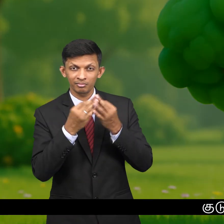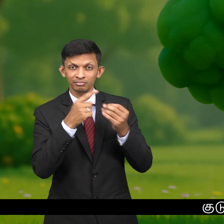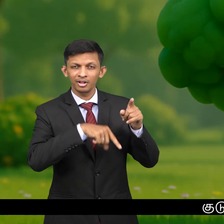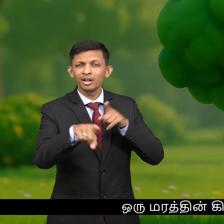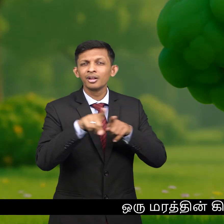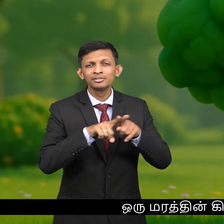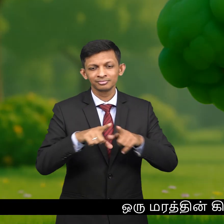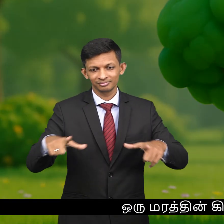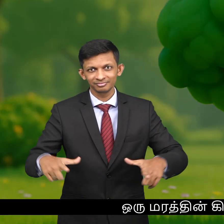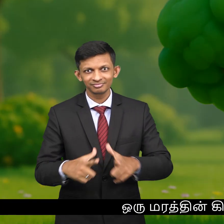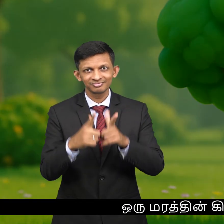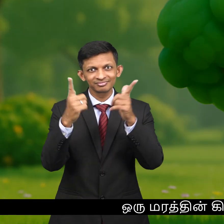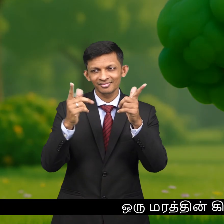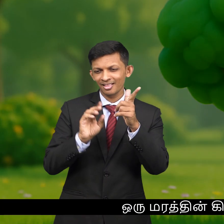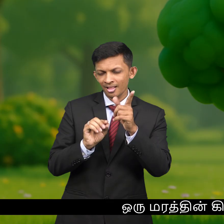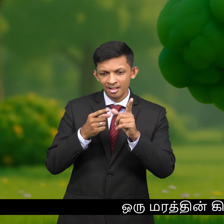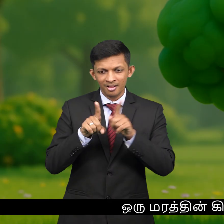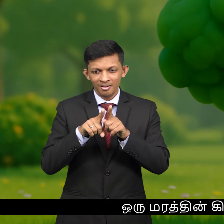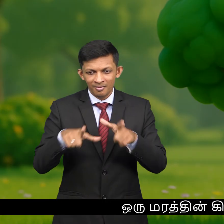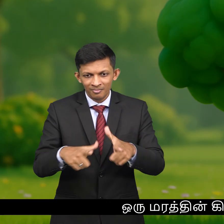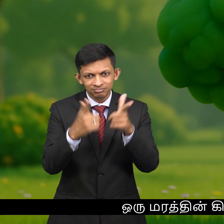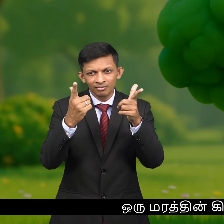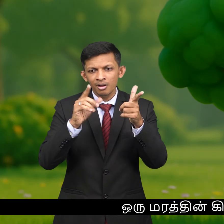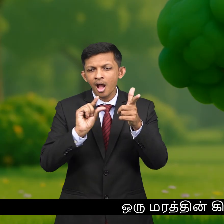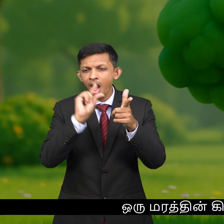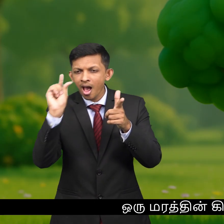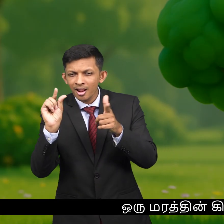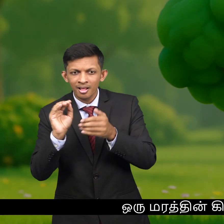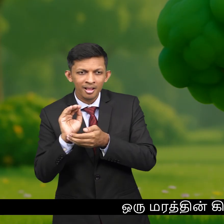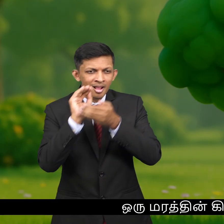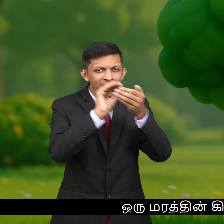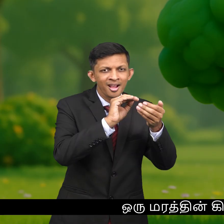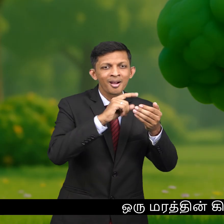குடும்பங்கள் ஒரு மரத்தின் கிளைகளை போன்றது.